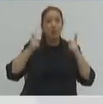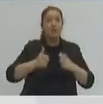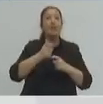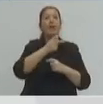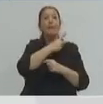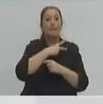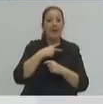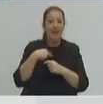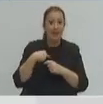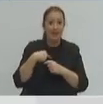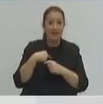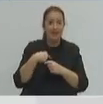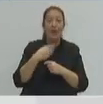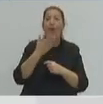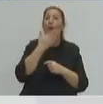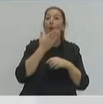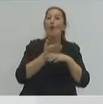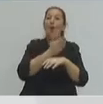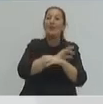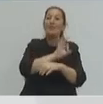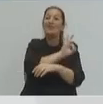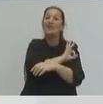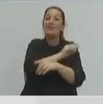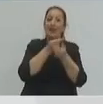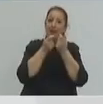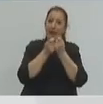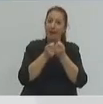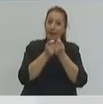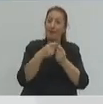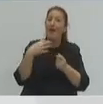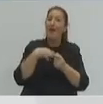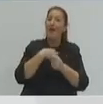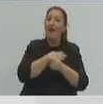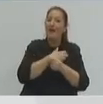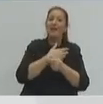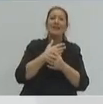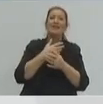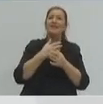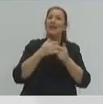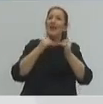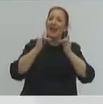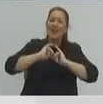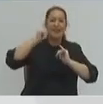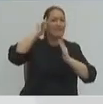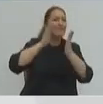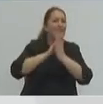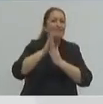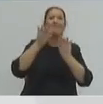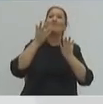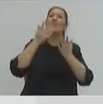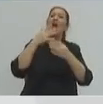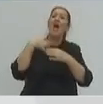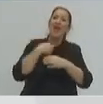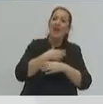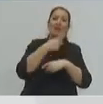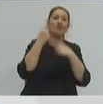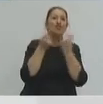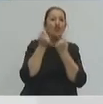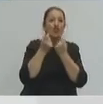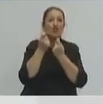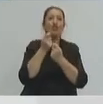Belediyesi'nin okul öncesi eğitime, annelerin sosyalleşmesine ve annelerin iş gücüne katılması